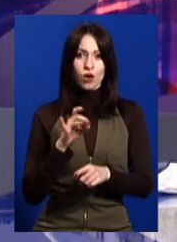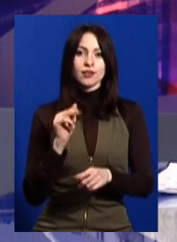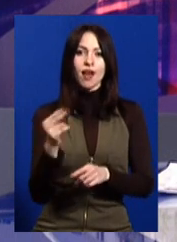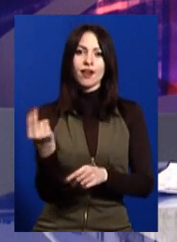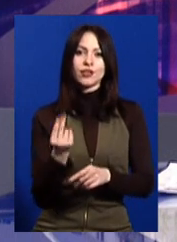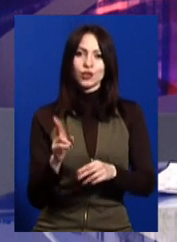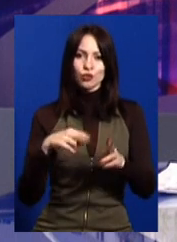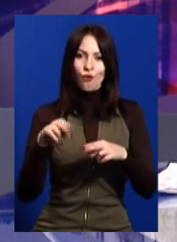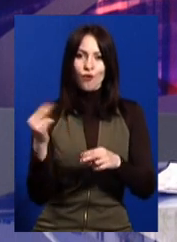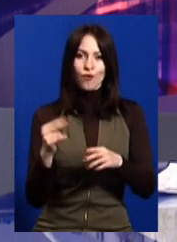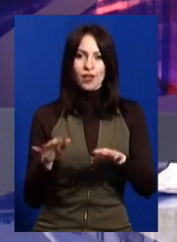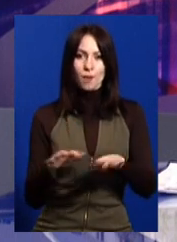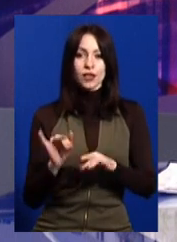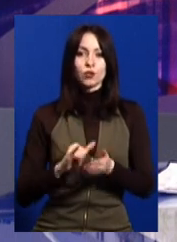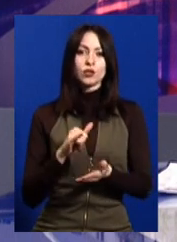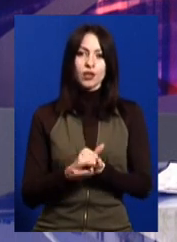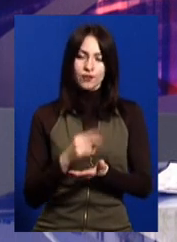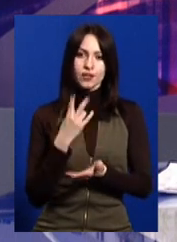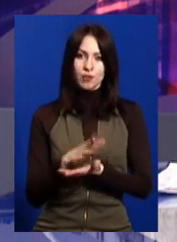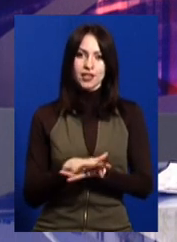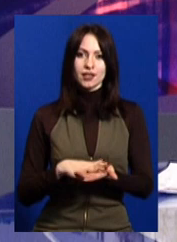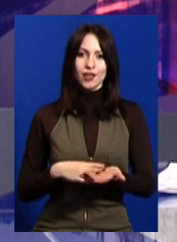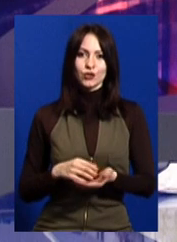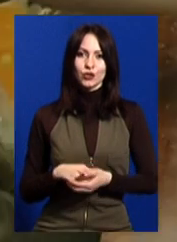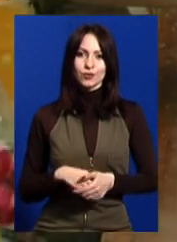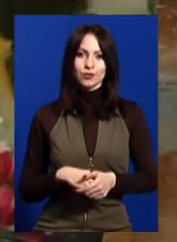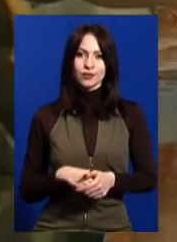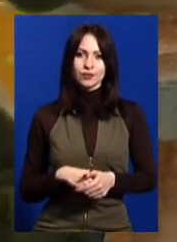розмальовували піаніно та встановлювали їх, бачила Софія Цвіткова.